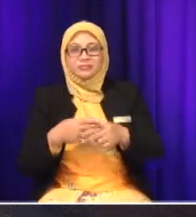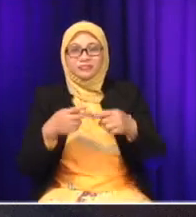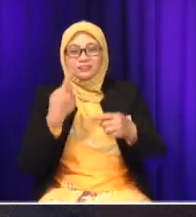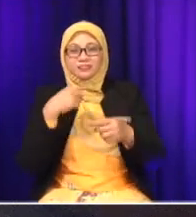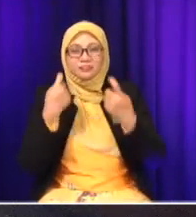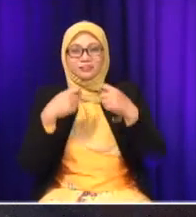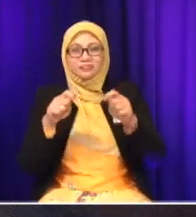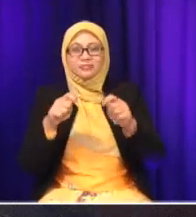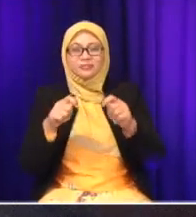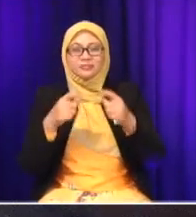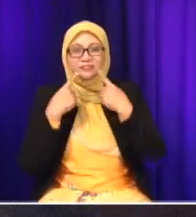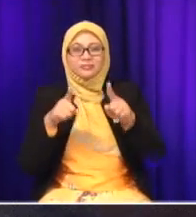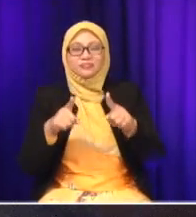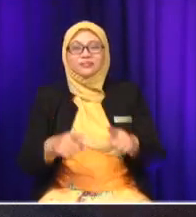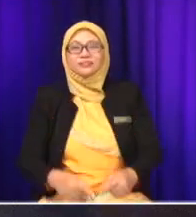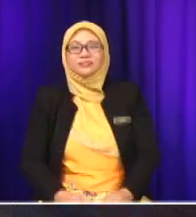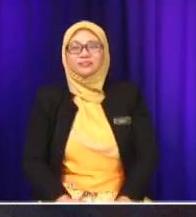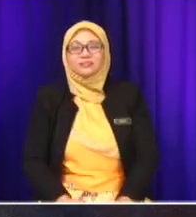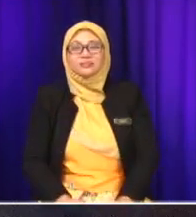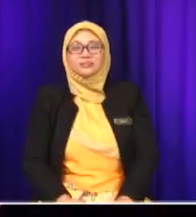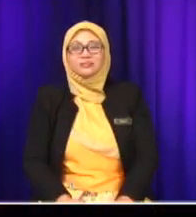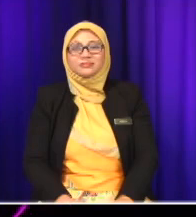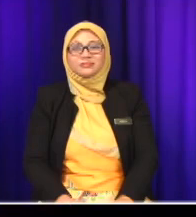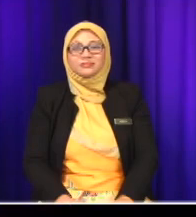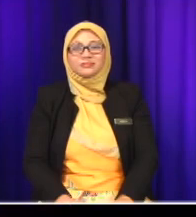baikizfizi silat Pertama A tu